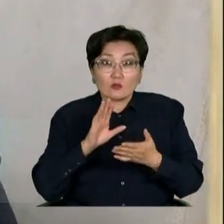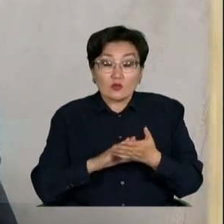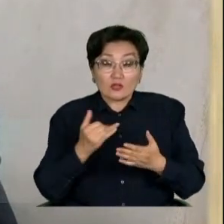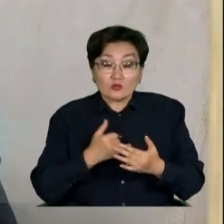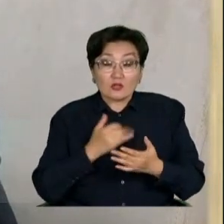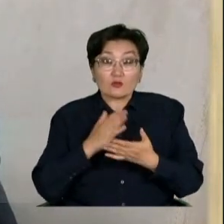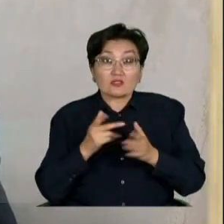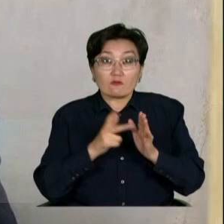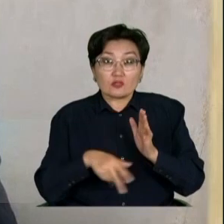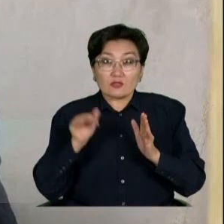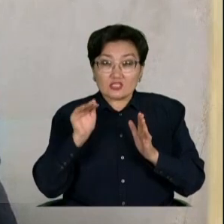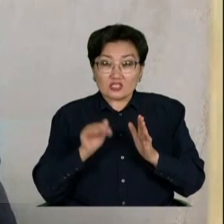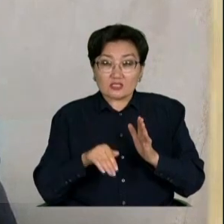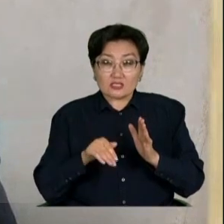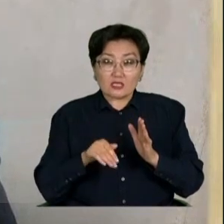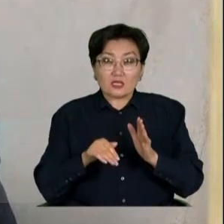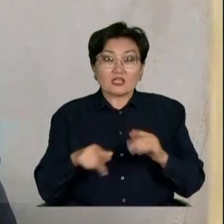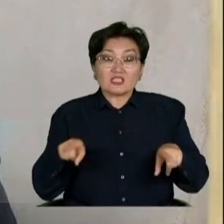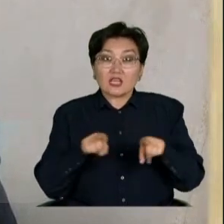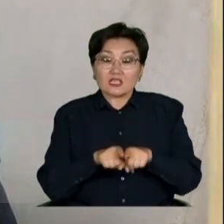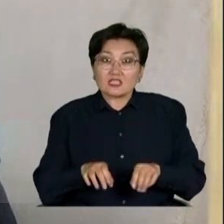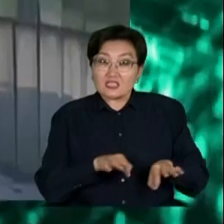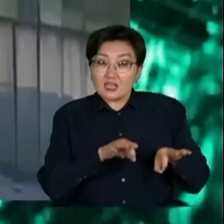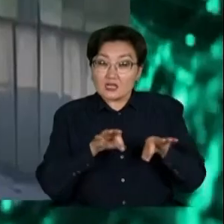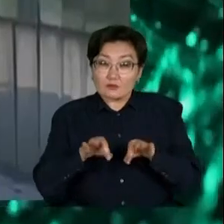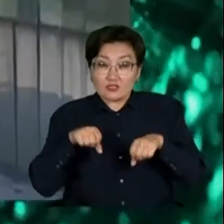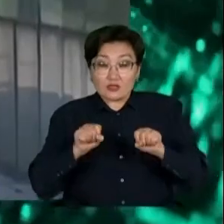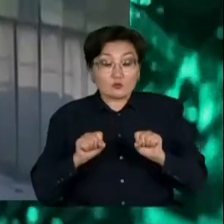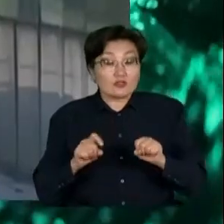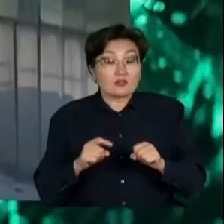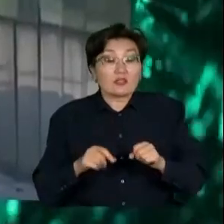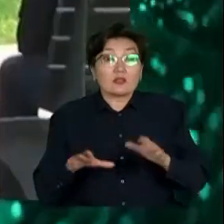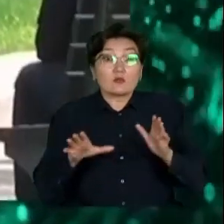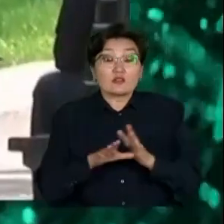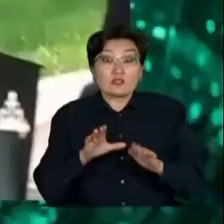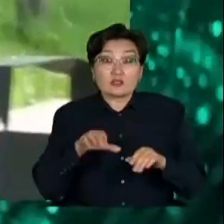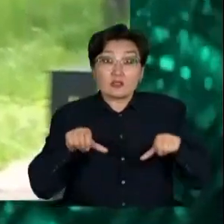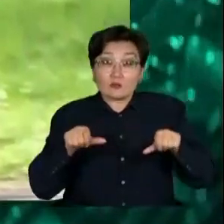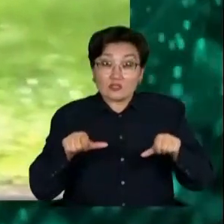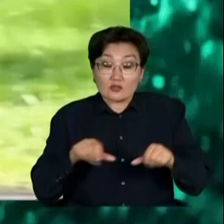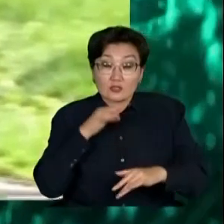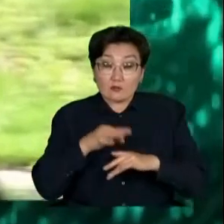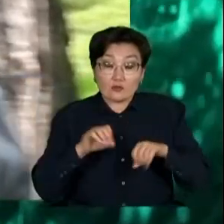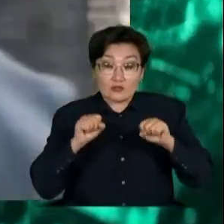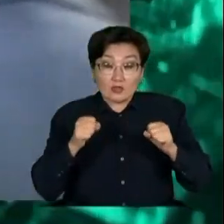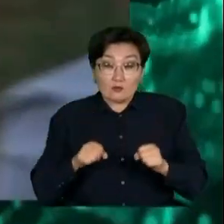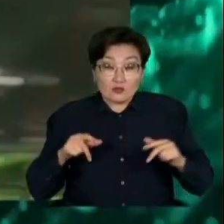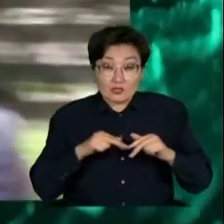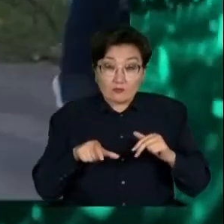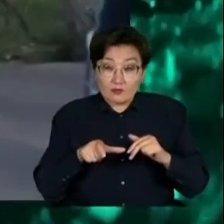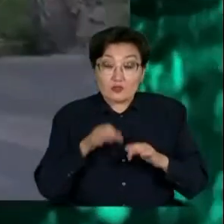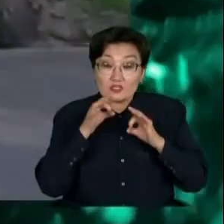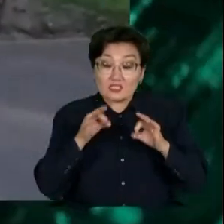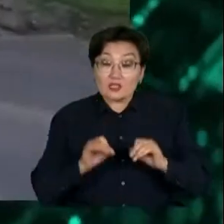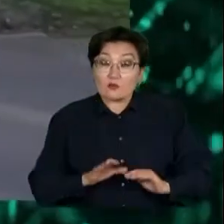уже 80 тысяч таких транспортных средств. Что касается электросамокатов, то ответственность за скорость на тротуарах, по